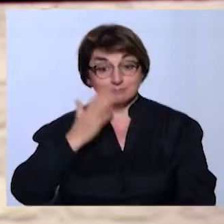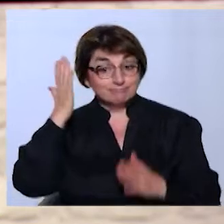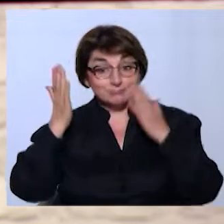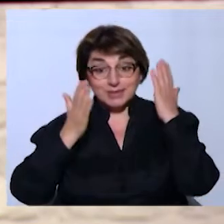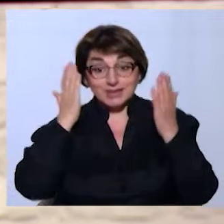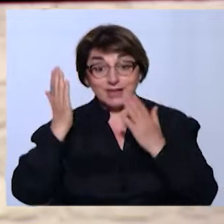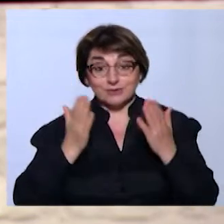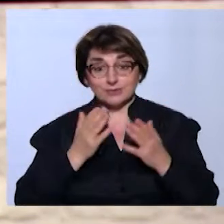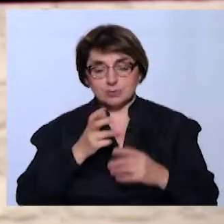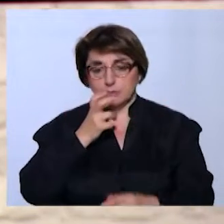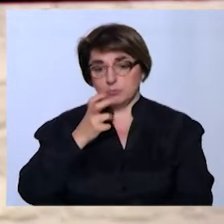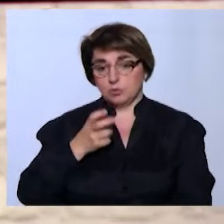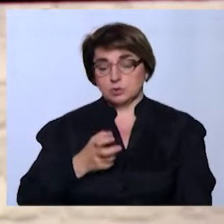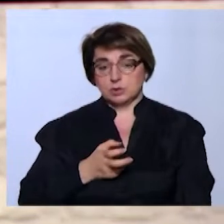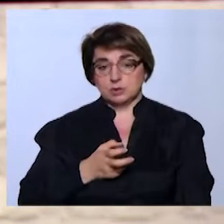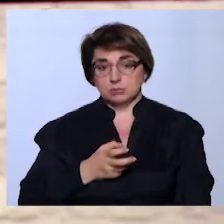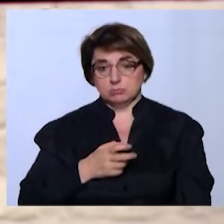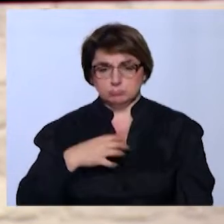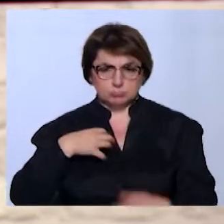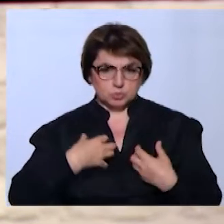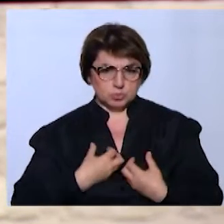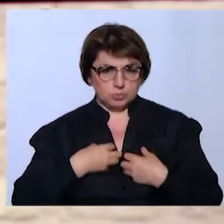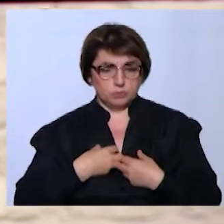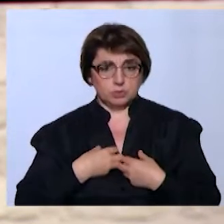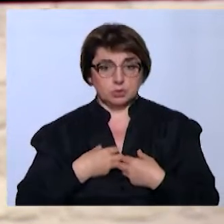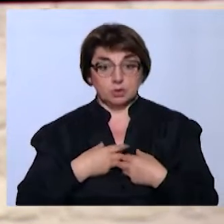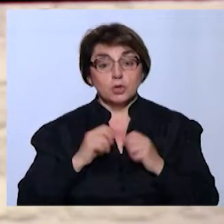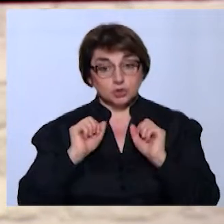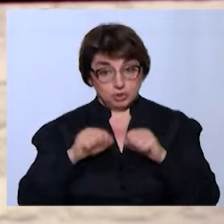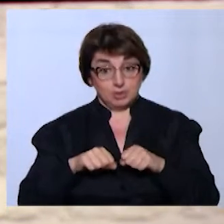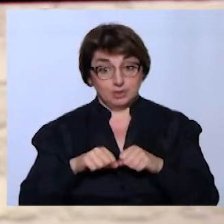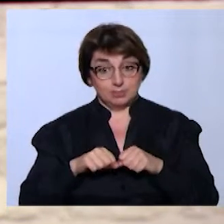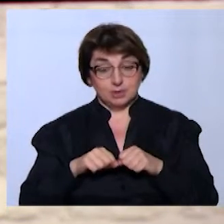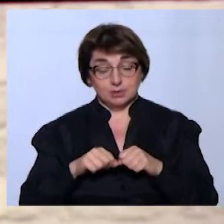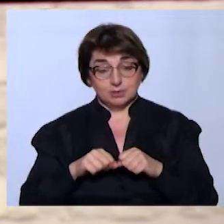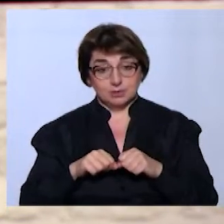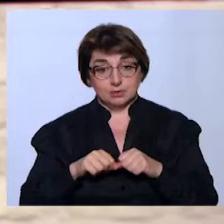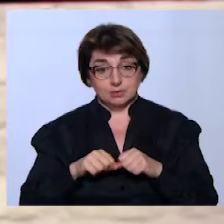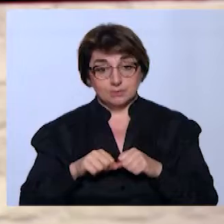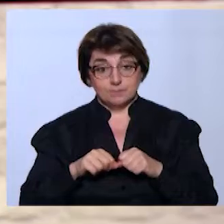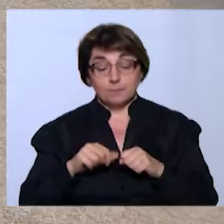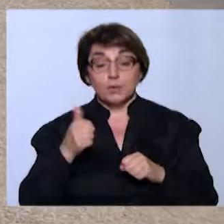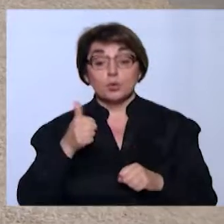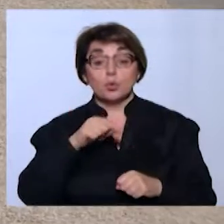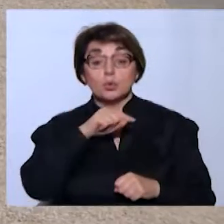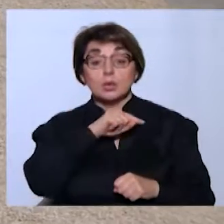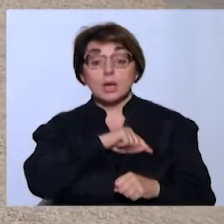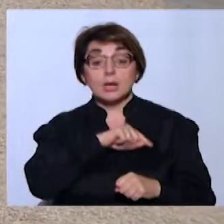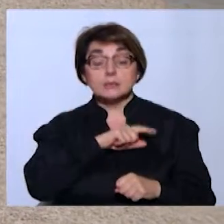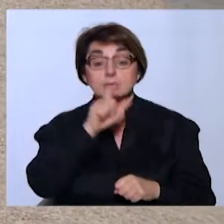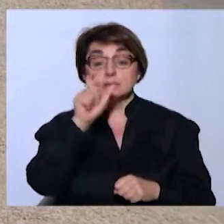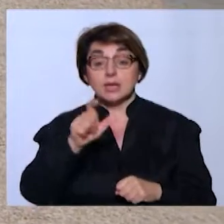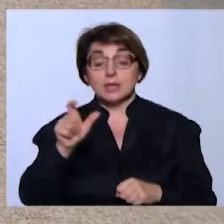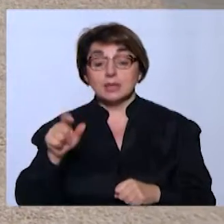მხიარული, მოწყენილი, სევდიანი. ხო შეიძლება ასეთი იყოს. როგორი ხასიათის